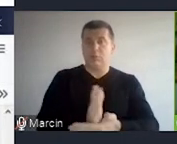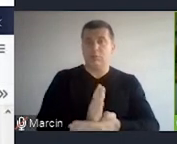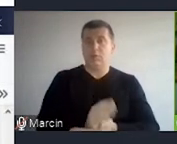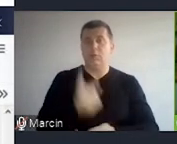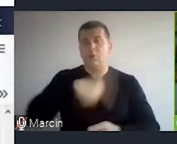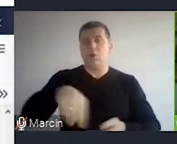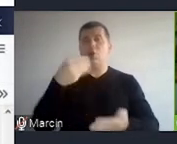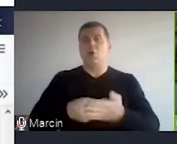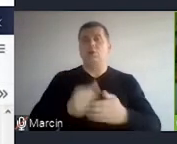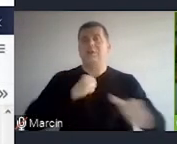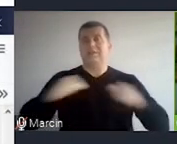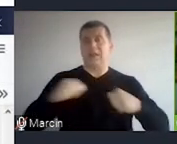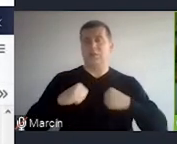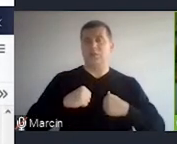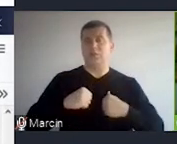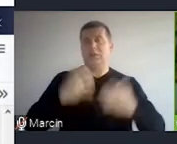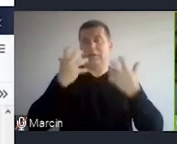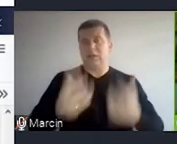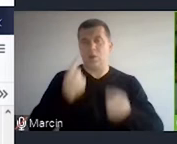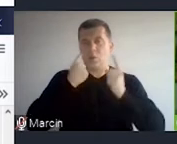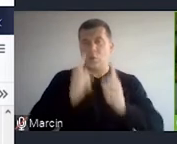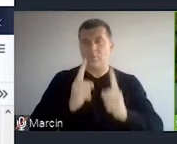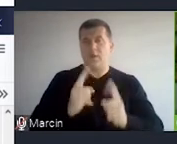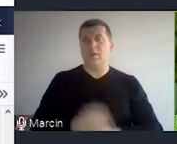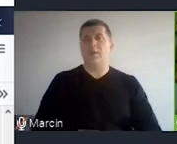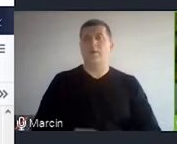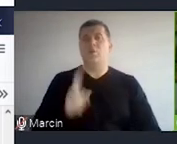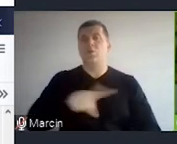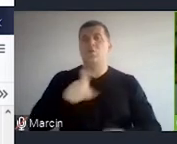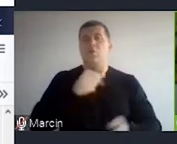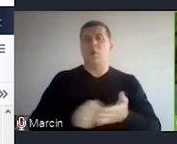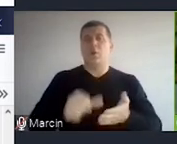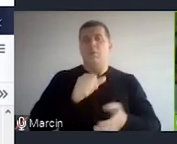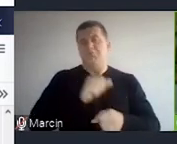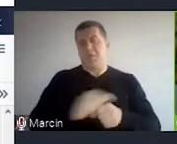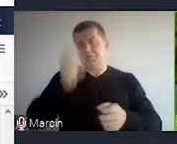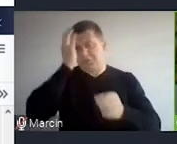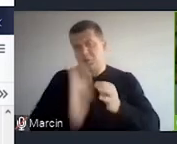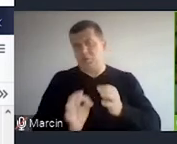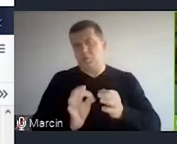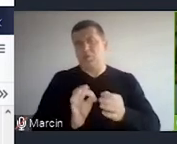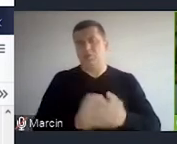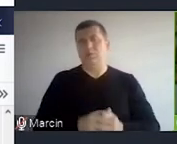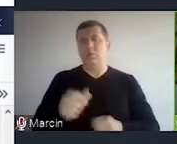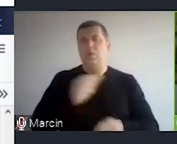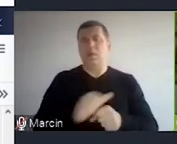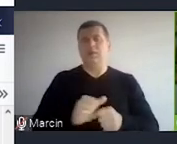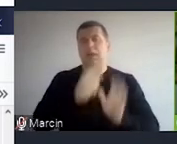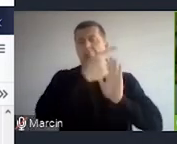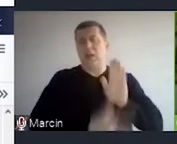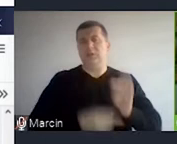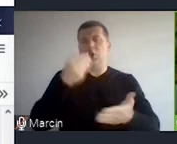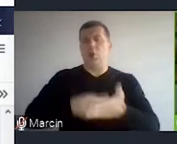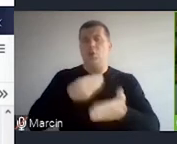to są koszty zarządzania, natomiast chciałbym zwrócić Państwu uwagę, że to jest w szczególności, że to jest lista kosztów